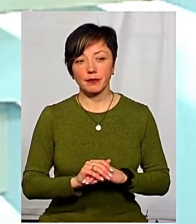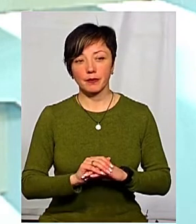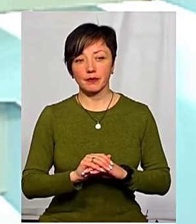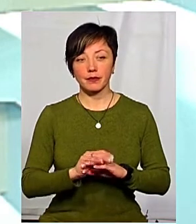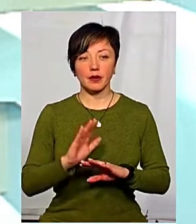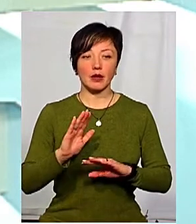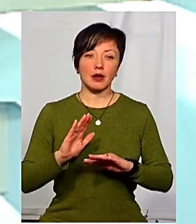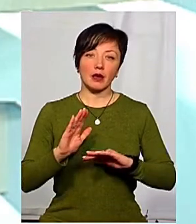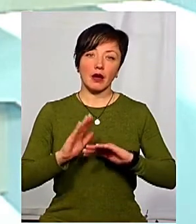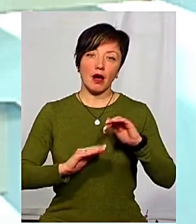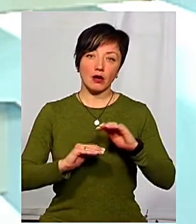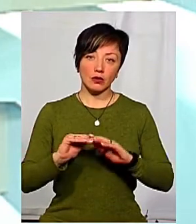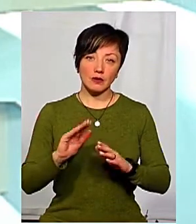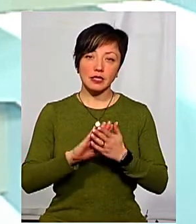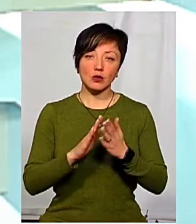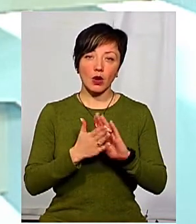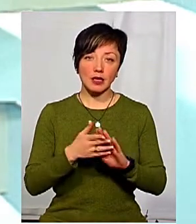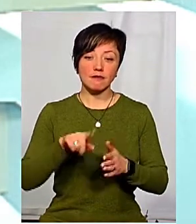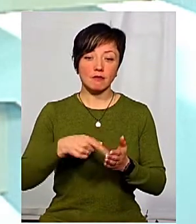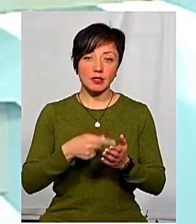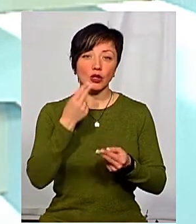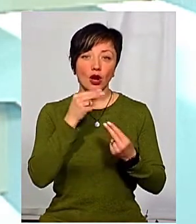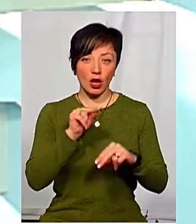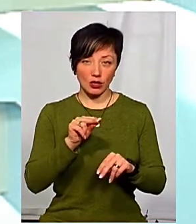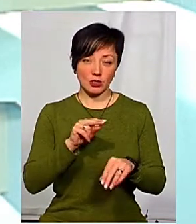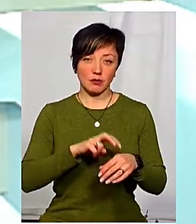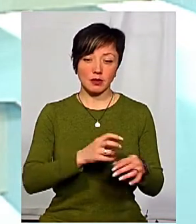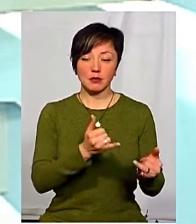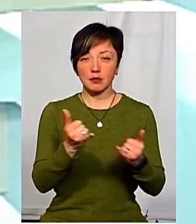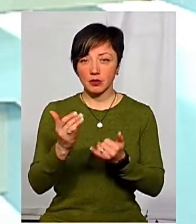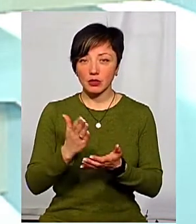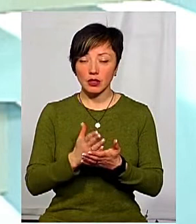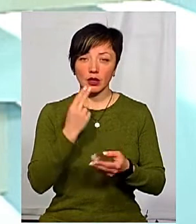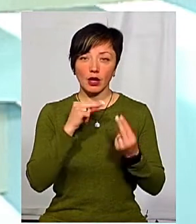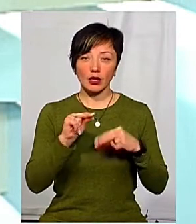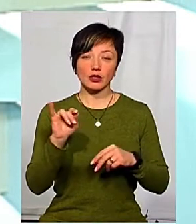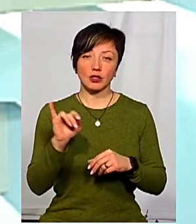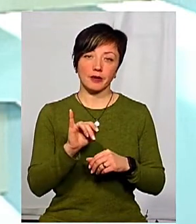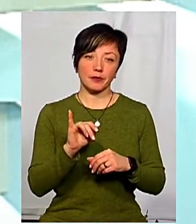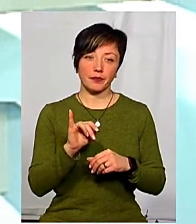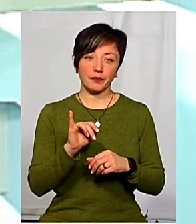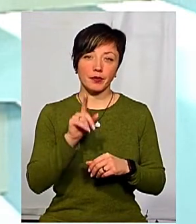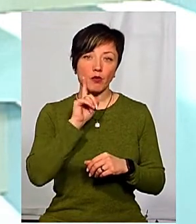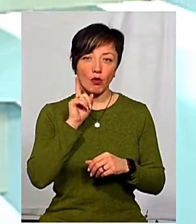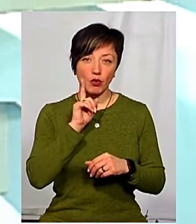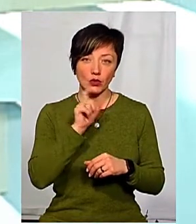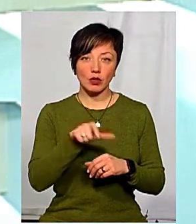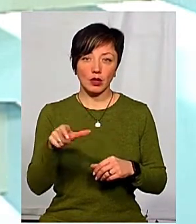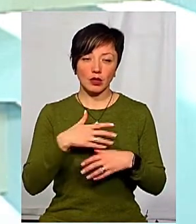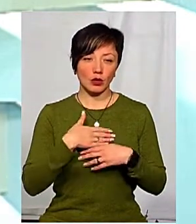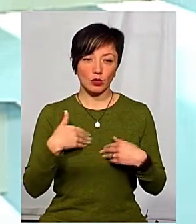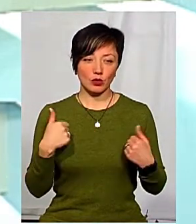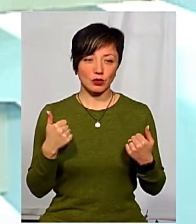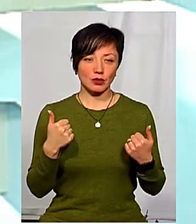Кадрова ситуація в місті, звичайно, вона краща. Звичайно, вона краща, і забезпечення з лікарями краще, і молодь, звичайно, не